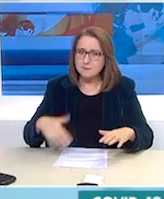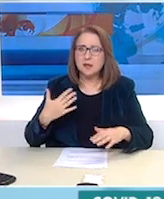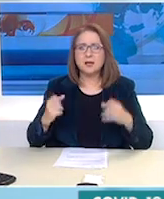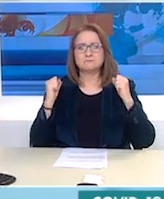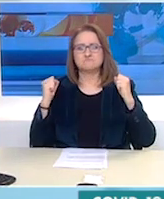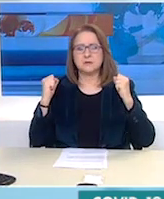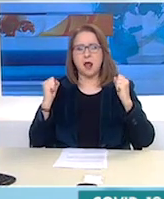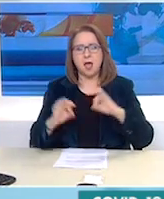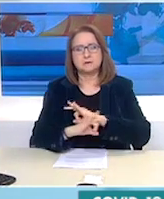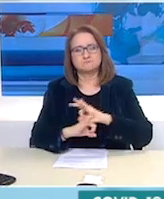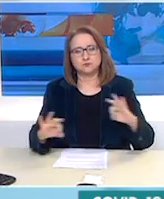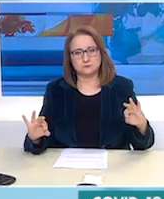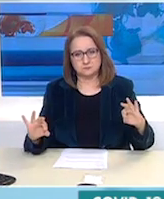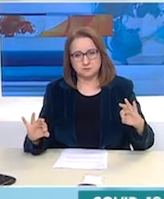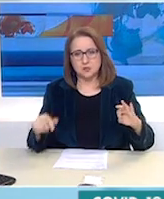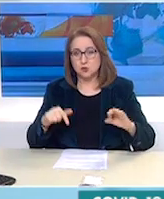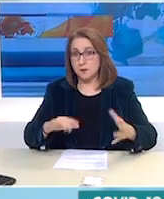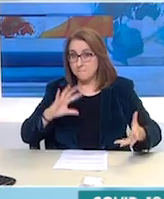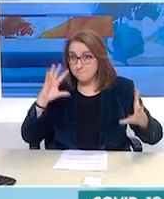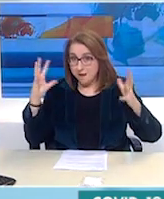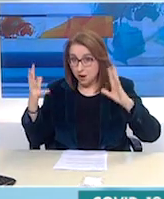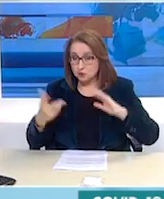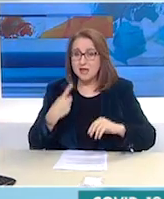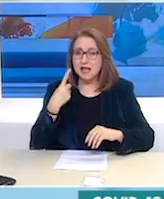καλά. Έχουν καταγραφεί παγκοσμίως